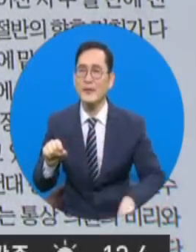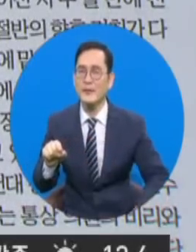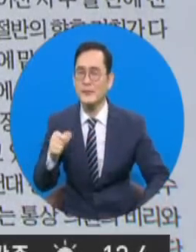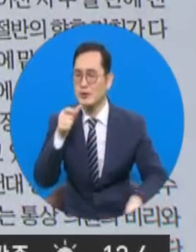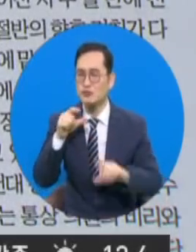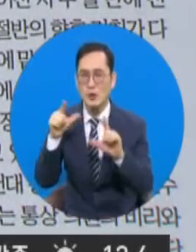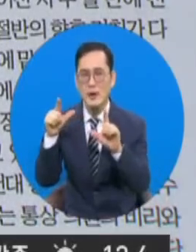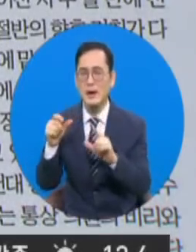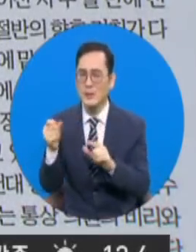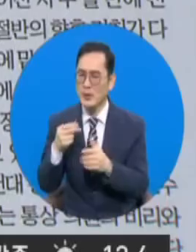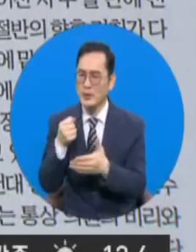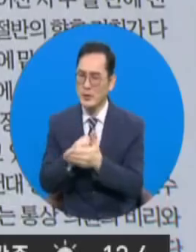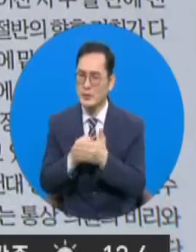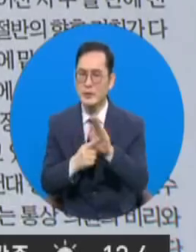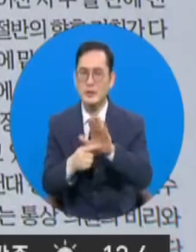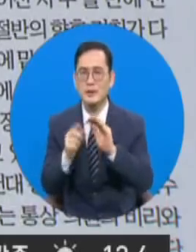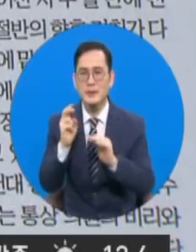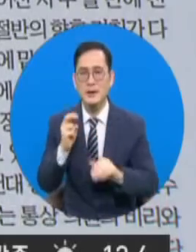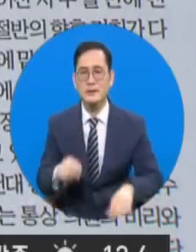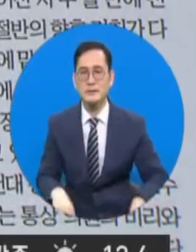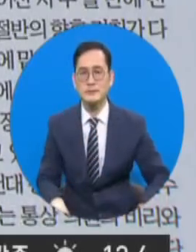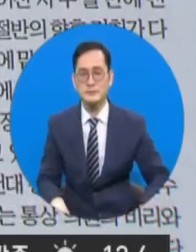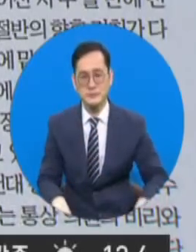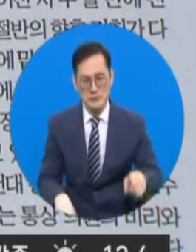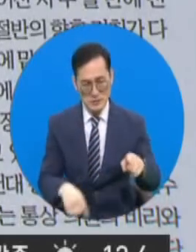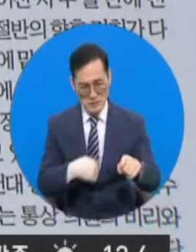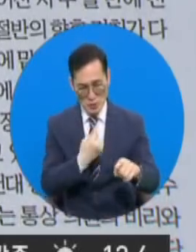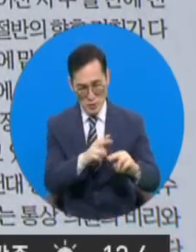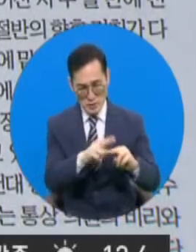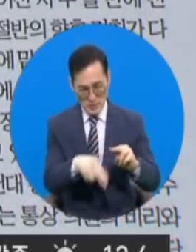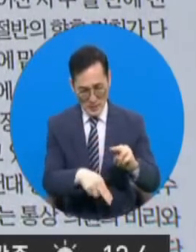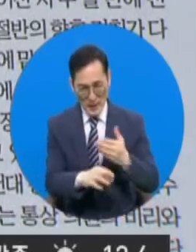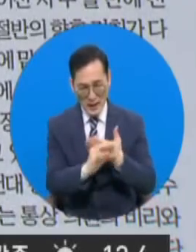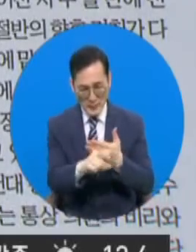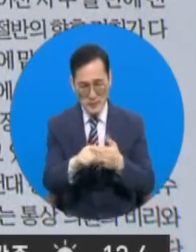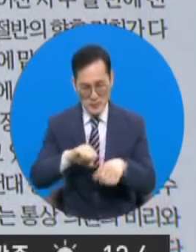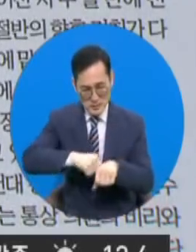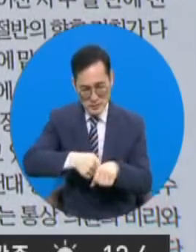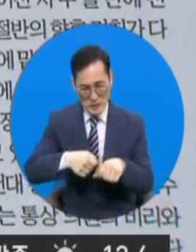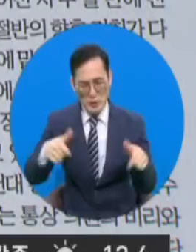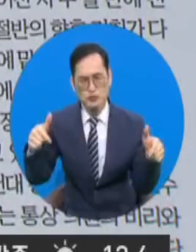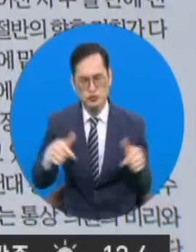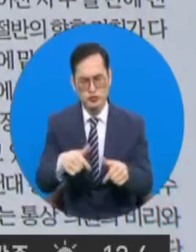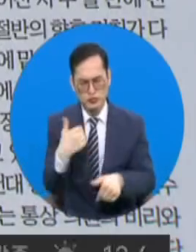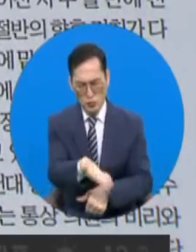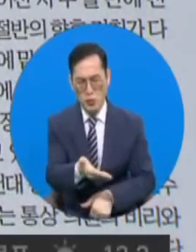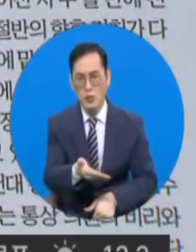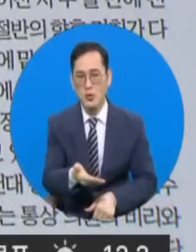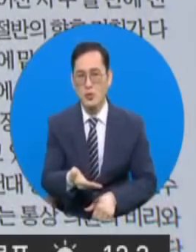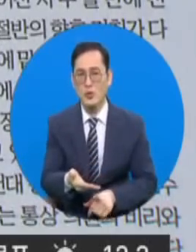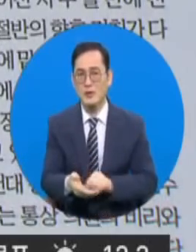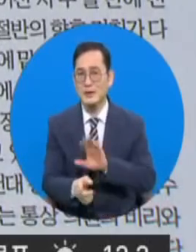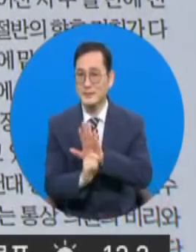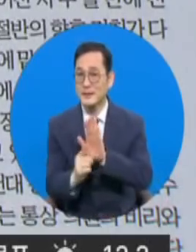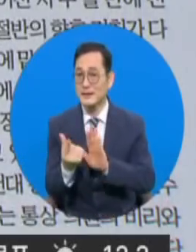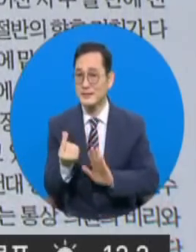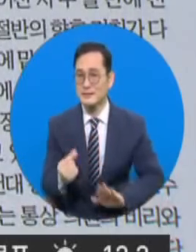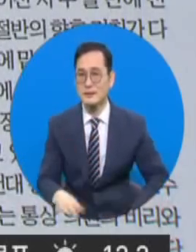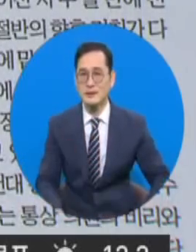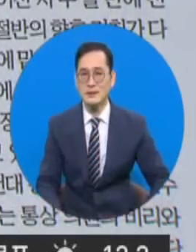반영할 수 있다 즉 자진사태 하게 되면 징계 수위를 좀 감안하겠다라는 얘기로 들리는데